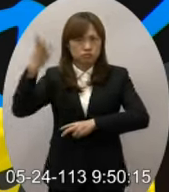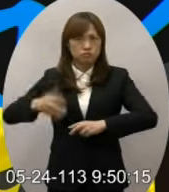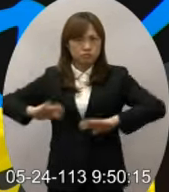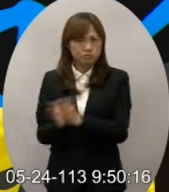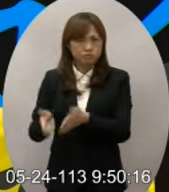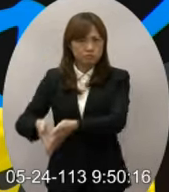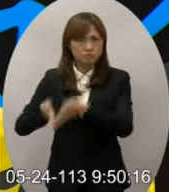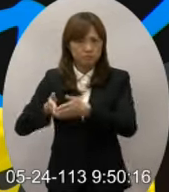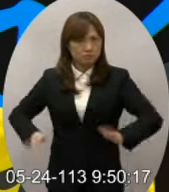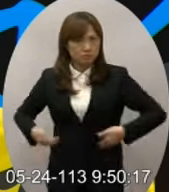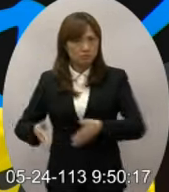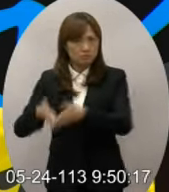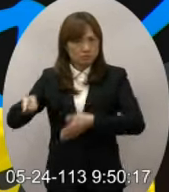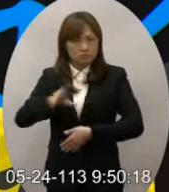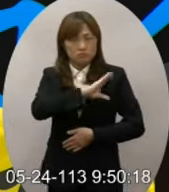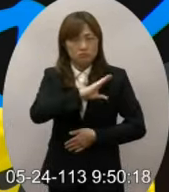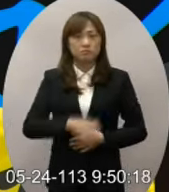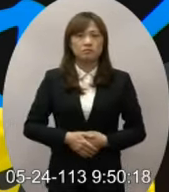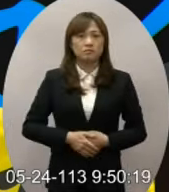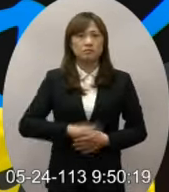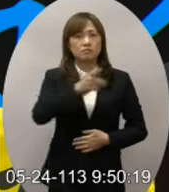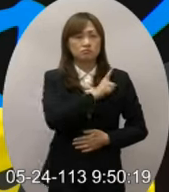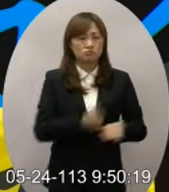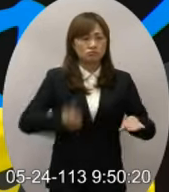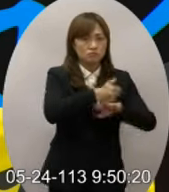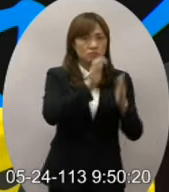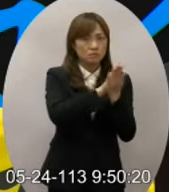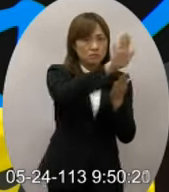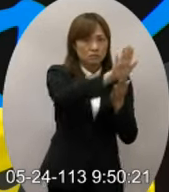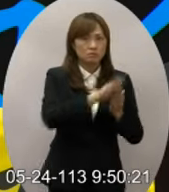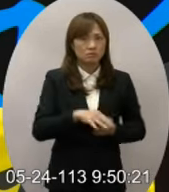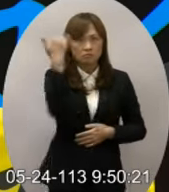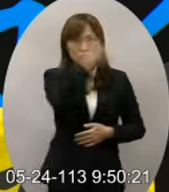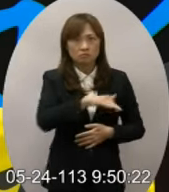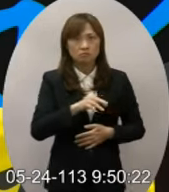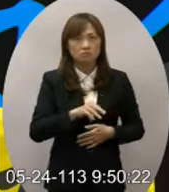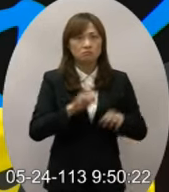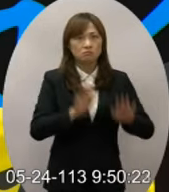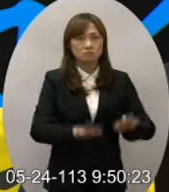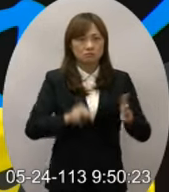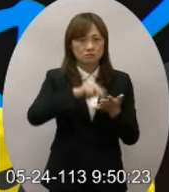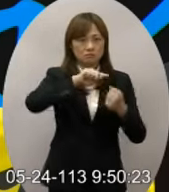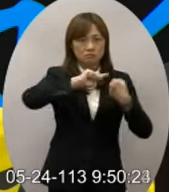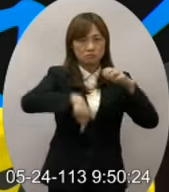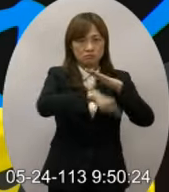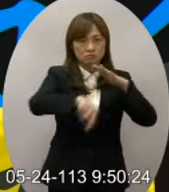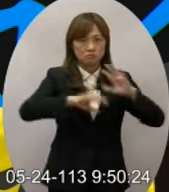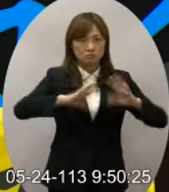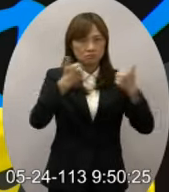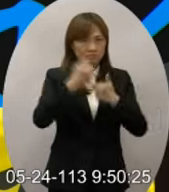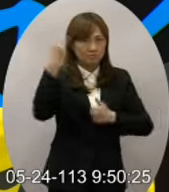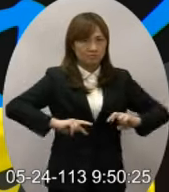缓，理所当然。当执政的时候，没有想到今天立法院国会在改